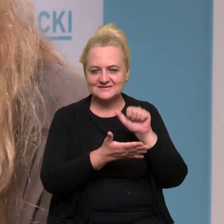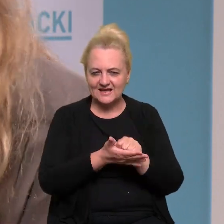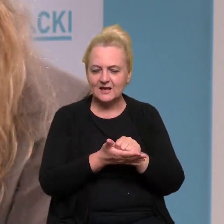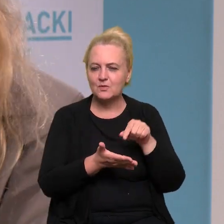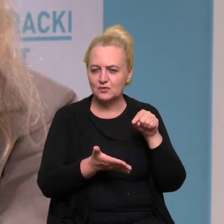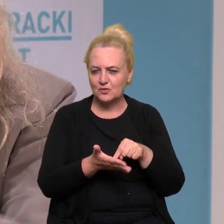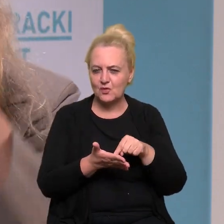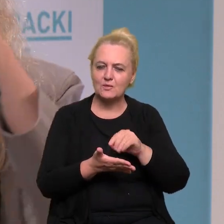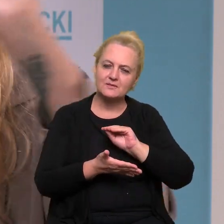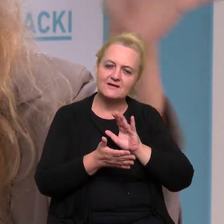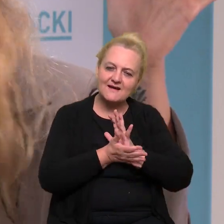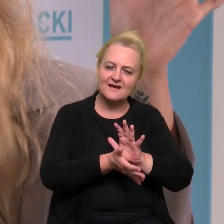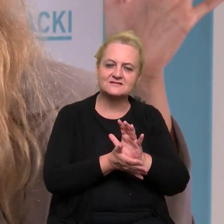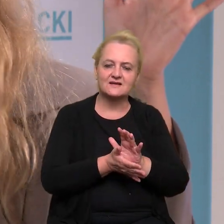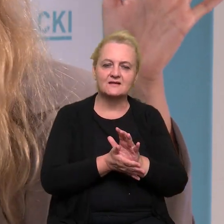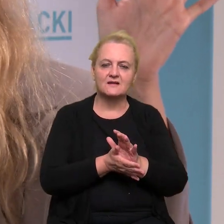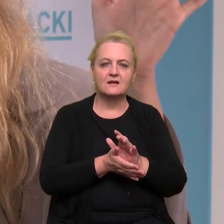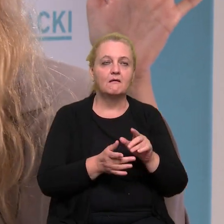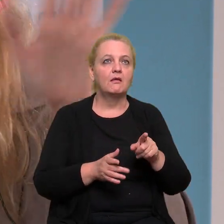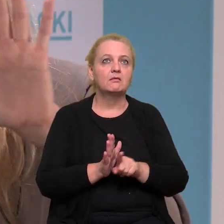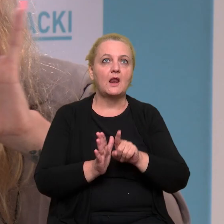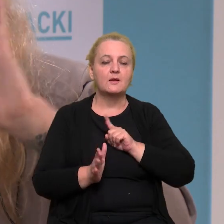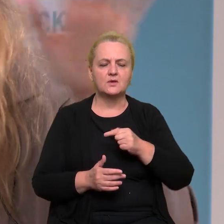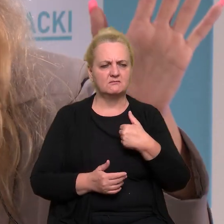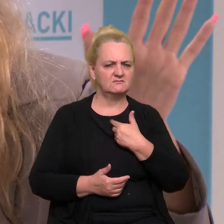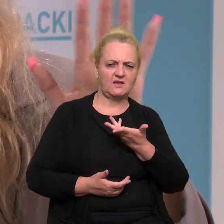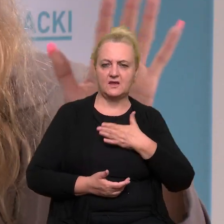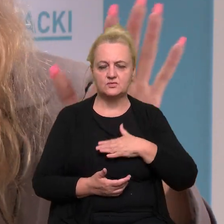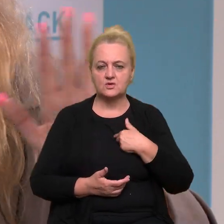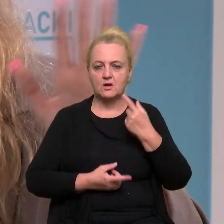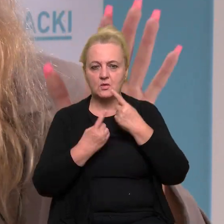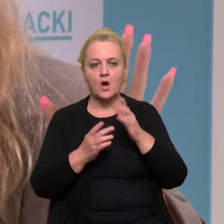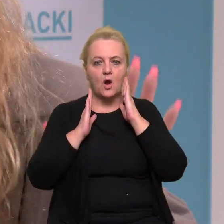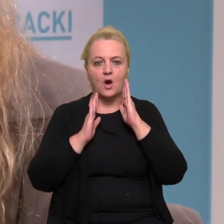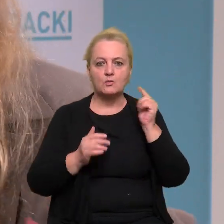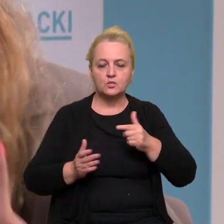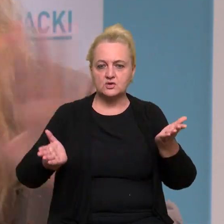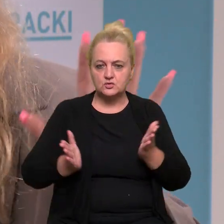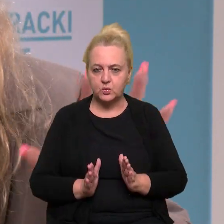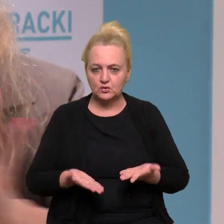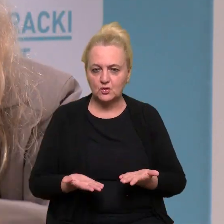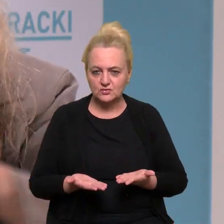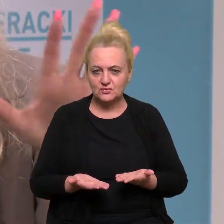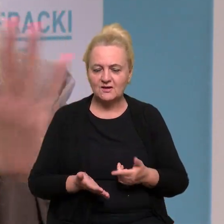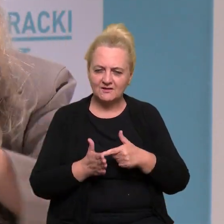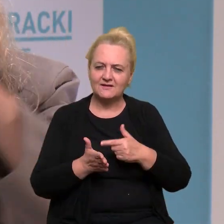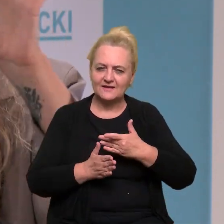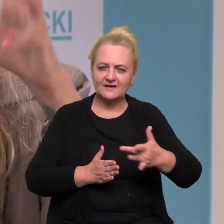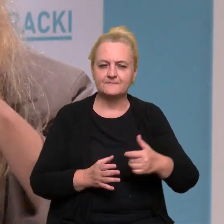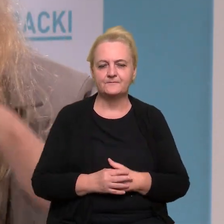się tymi pismami również we mnie wywołało rzeczy, które były nieprzyjemne. Na przykład myślałem sobie, oj, muszę schudnąć i tak